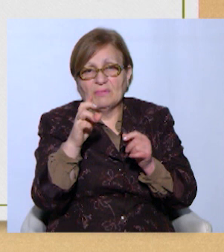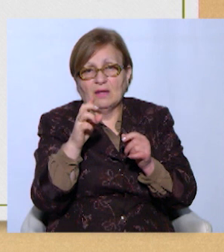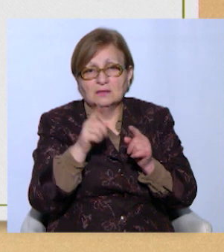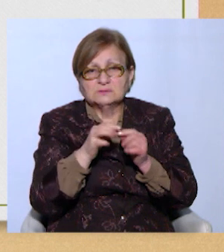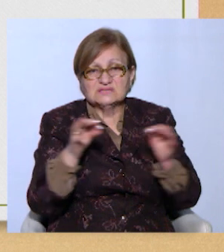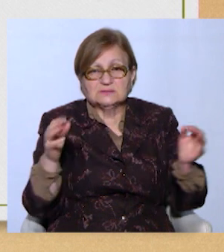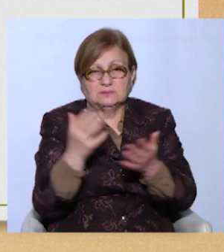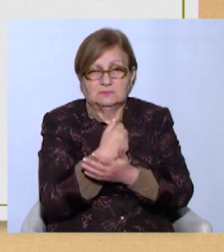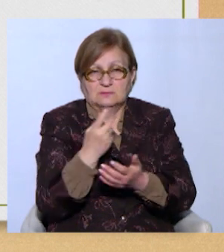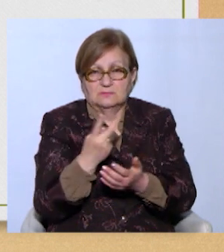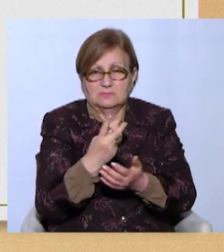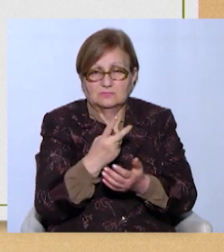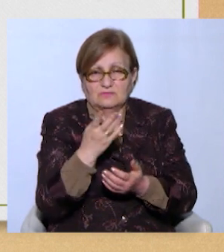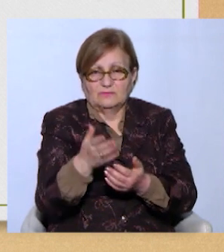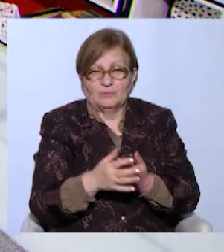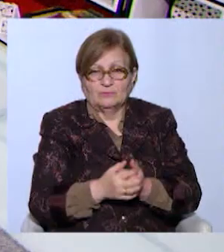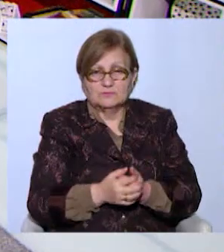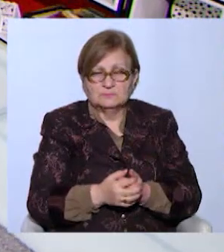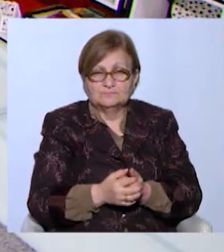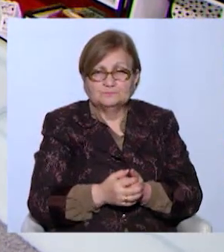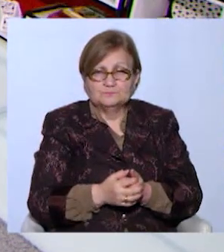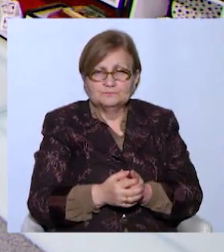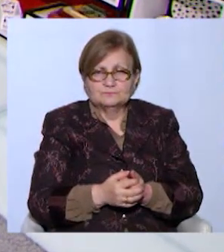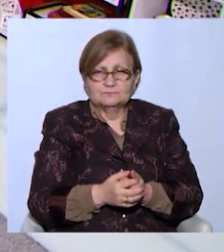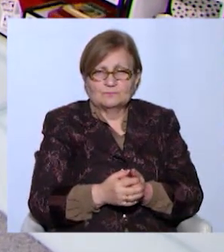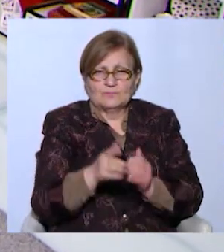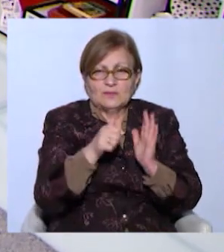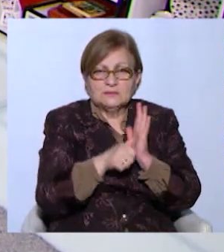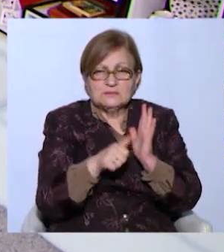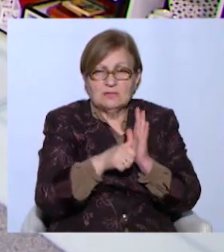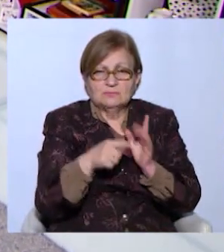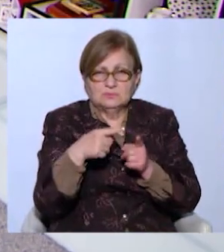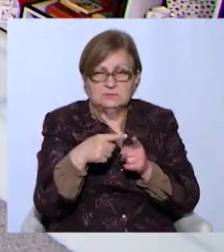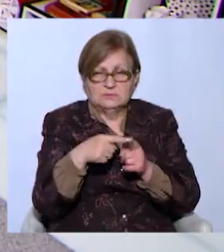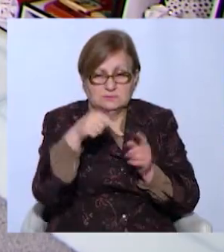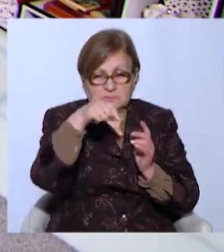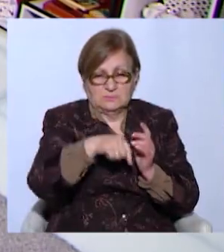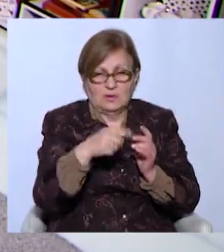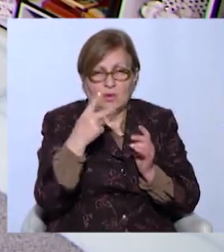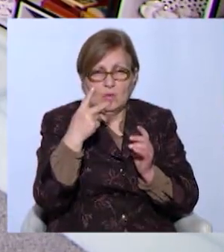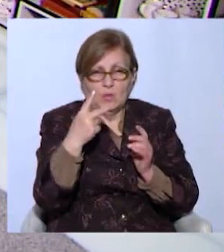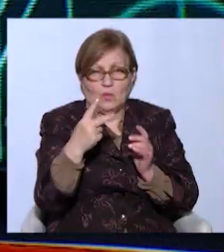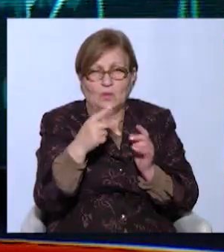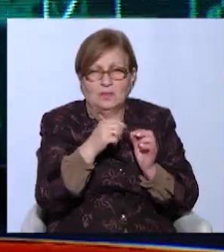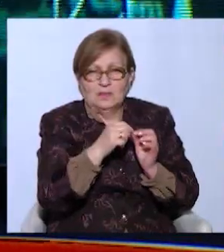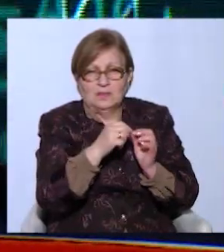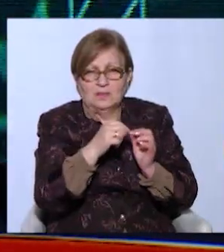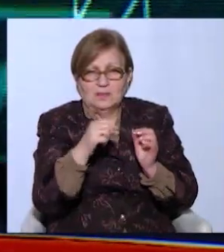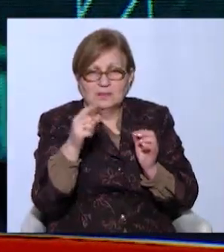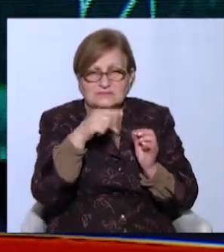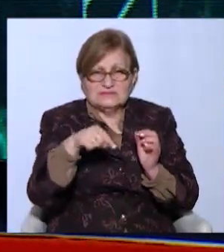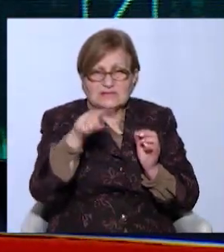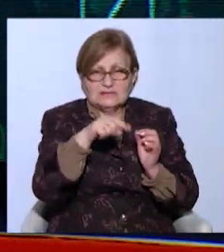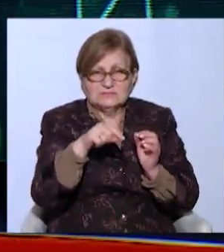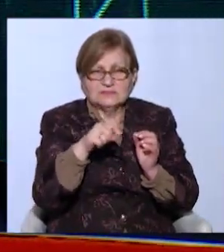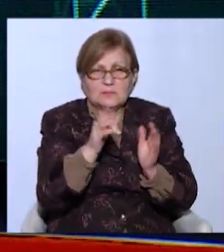აი ესეთი ამოცანა გვაქვს. მაშასადამე 60 გრადუსიან კუთხეში ჩახაზული ორი წრეწირი, უმცირესის რადიუსი არის